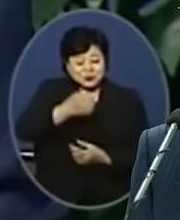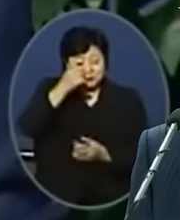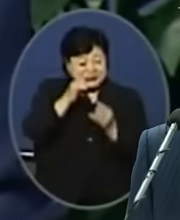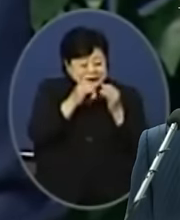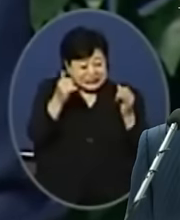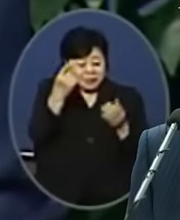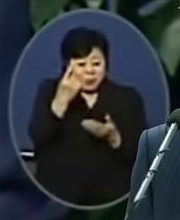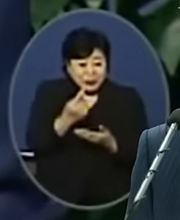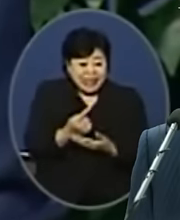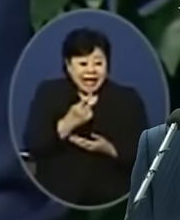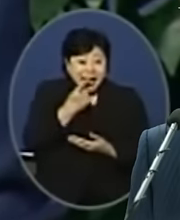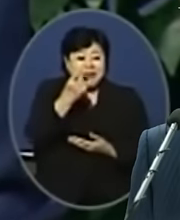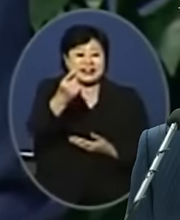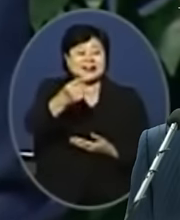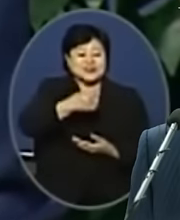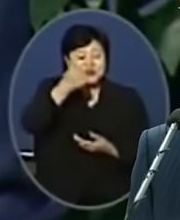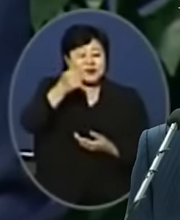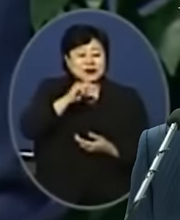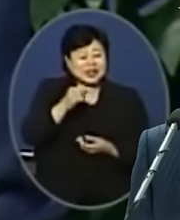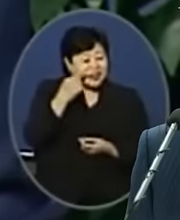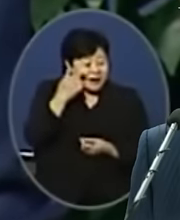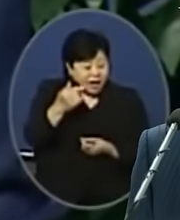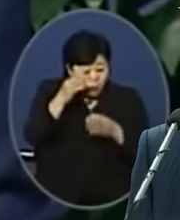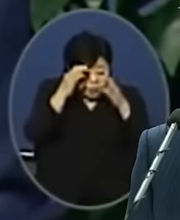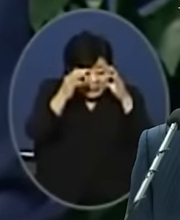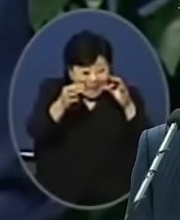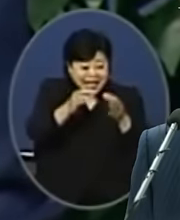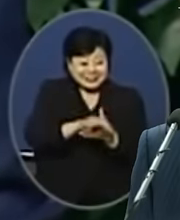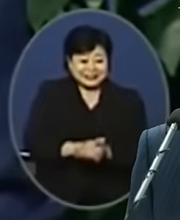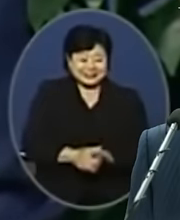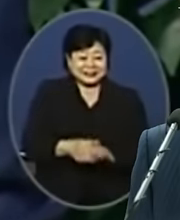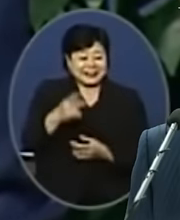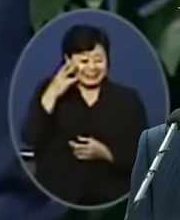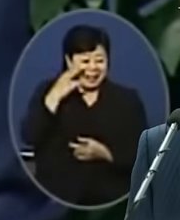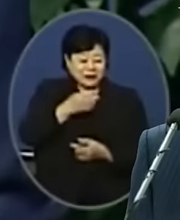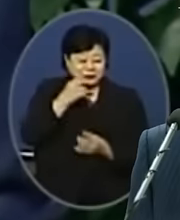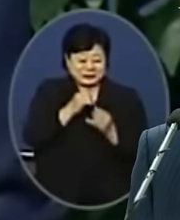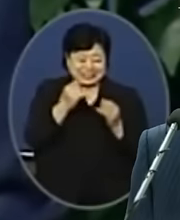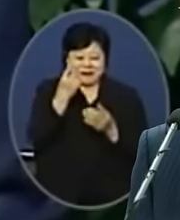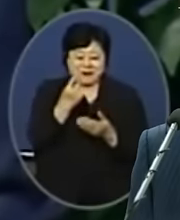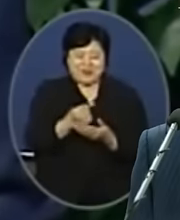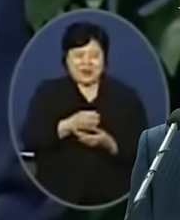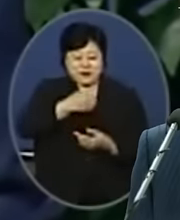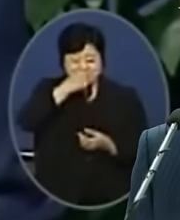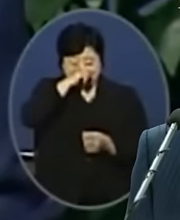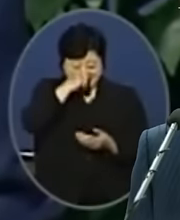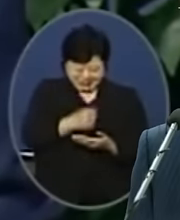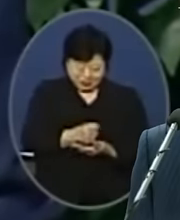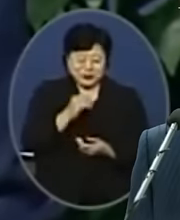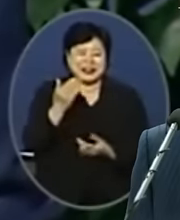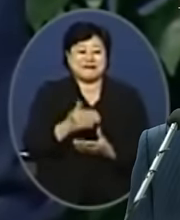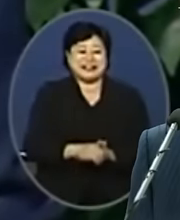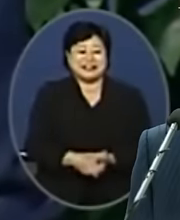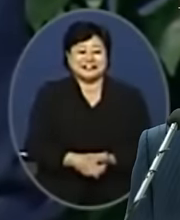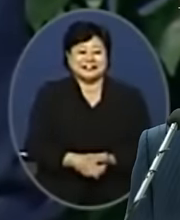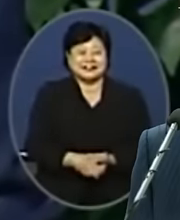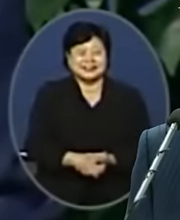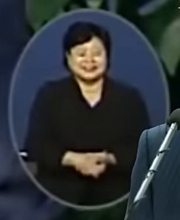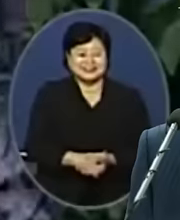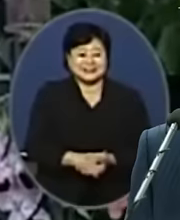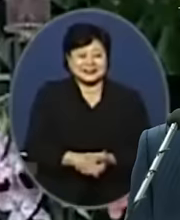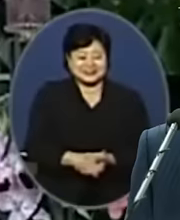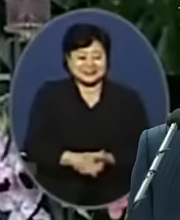꿈꾸는 자가 오는 도다. 꿈이 어떻게 되는지 보자. 예, 꿈꾸는 자가 오면 꿈은 형통하게 되는 것입니다.